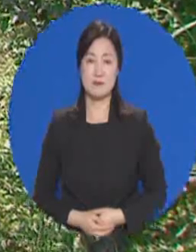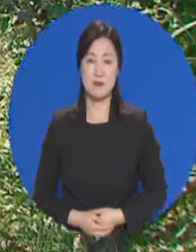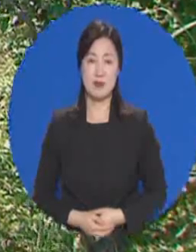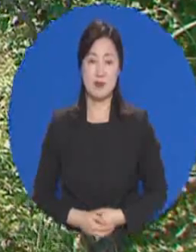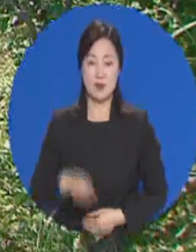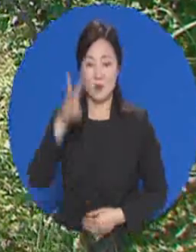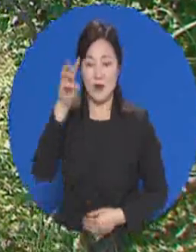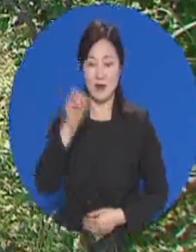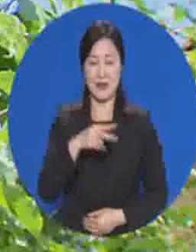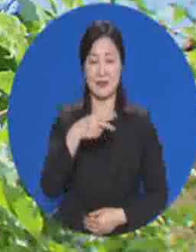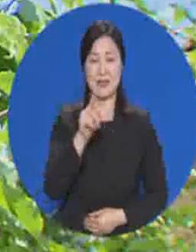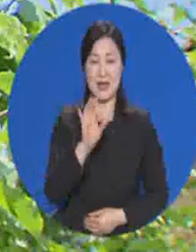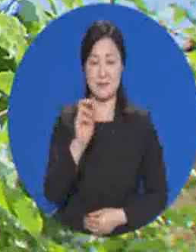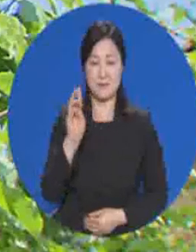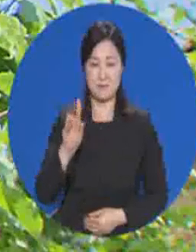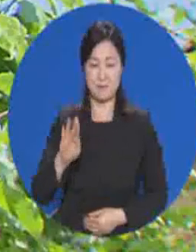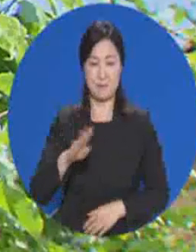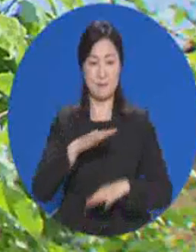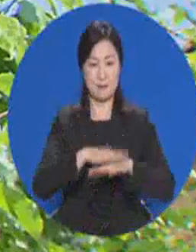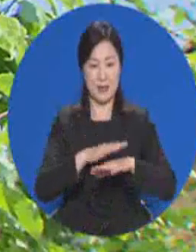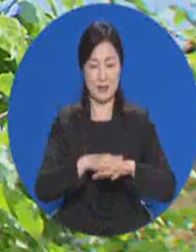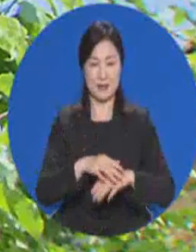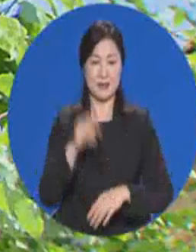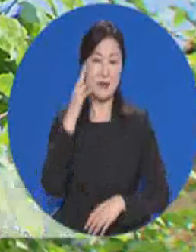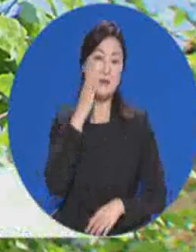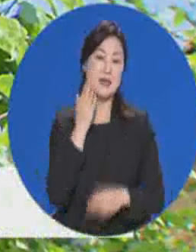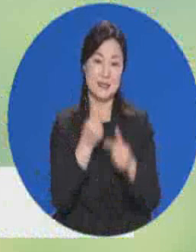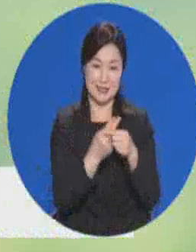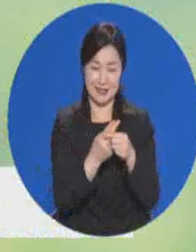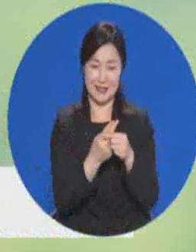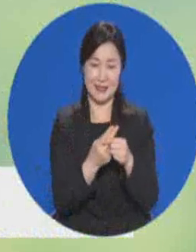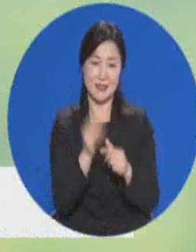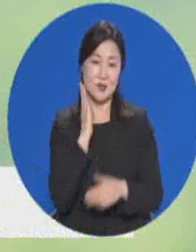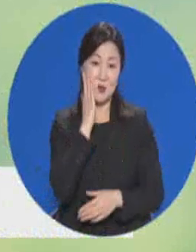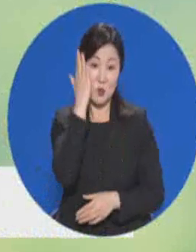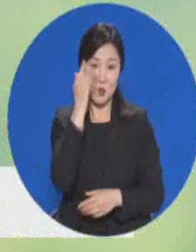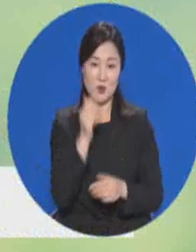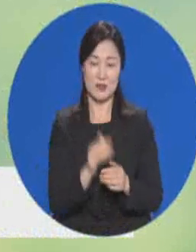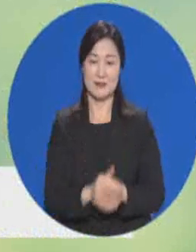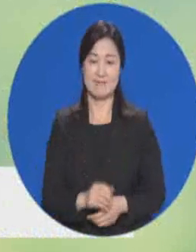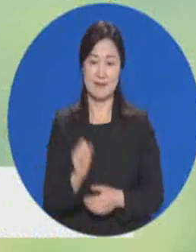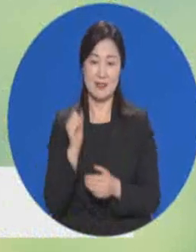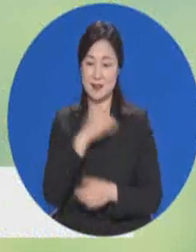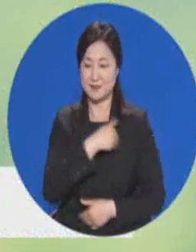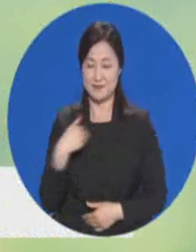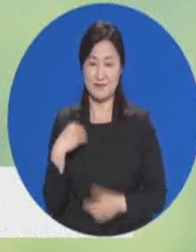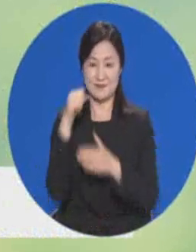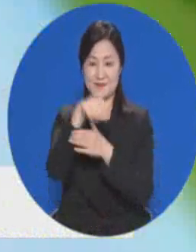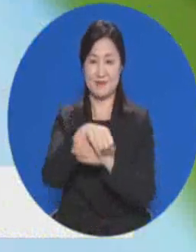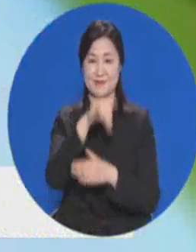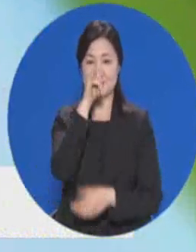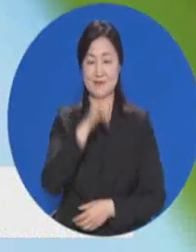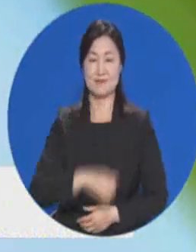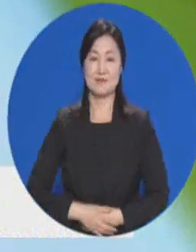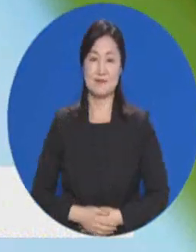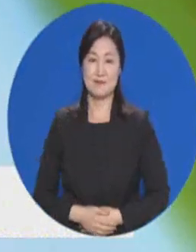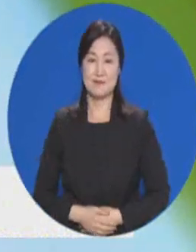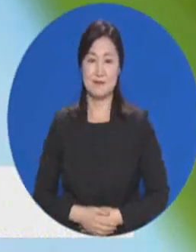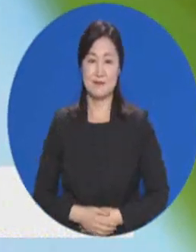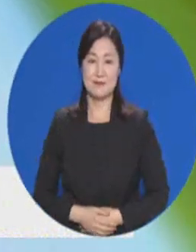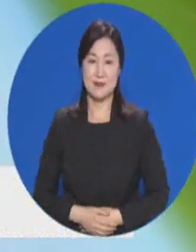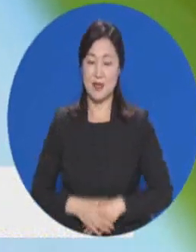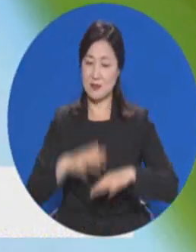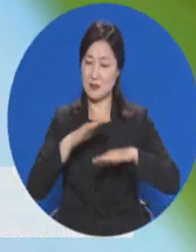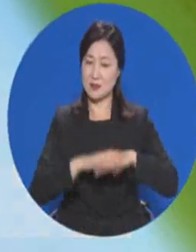광양시 다한면의 한 매실 재배 농원입니다. 초록빛깔의 청매실이 탐스럽게 연그렀습니다. 광양 지역